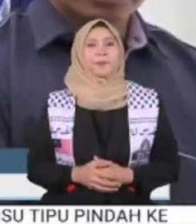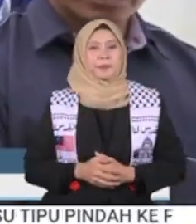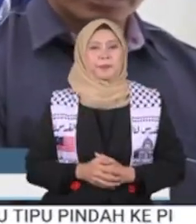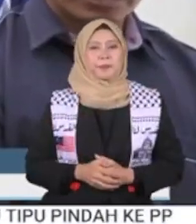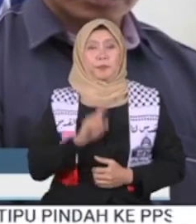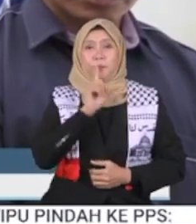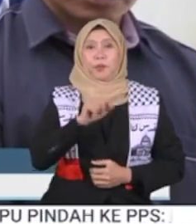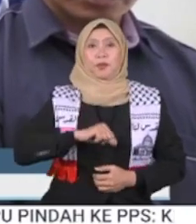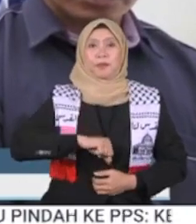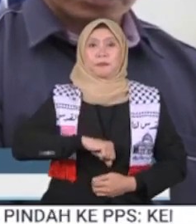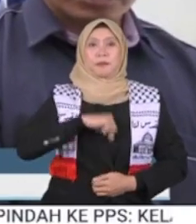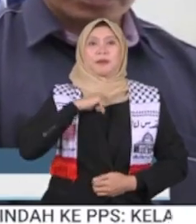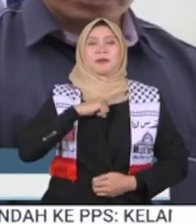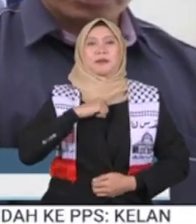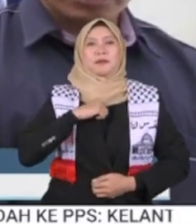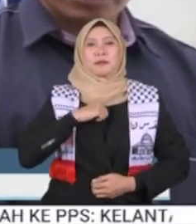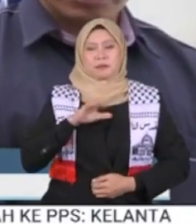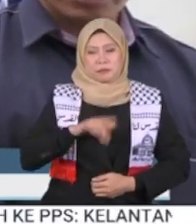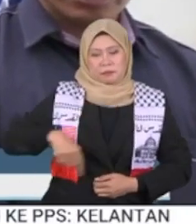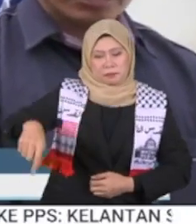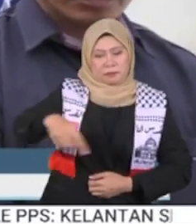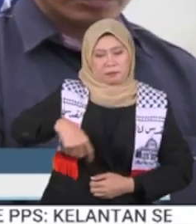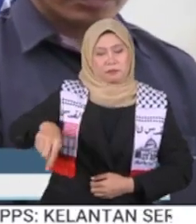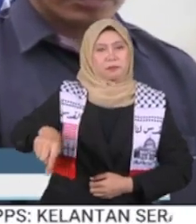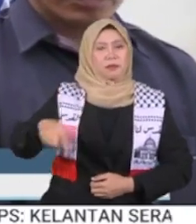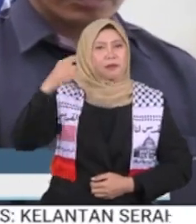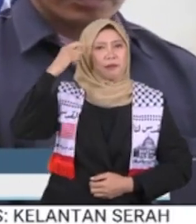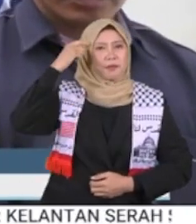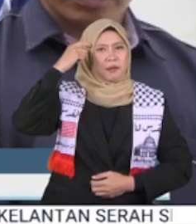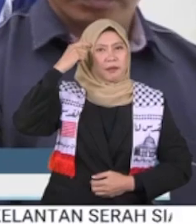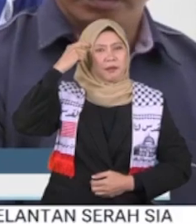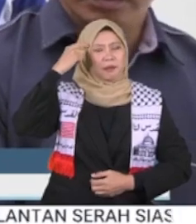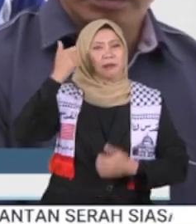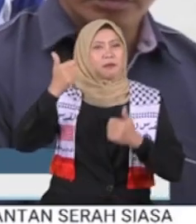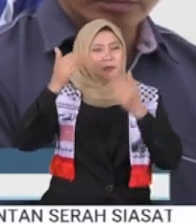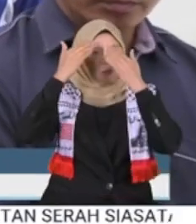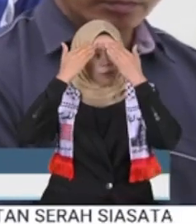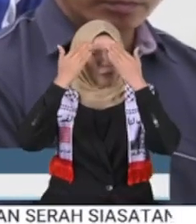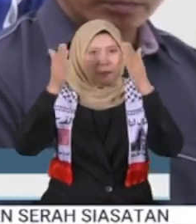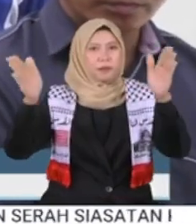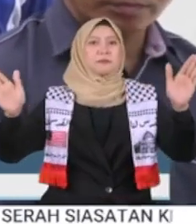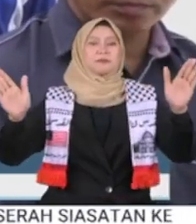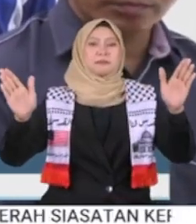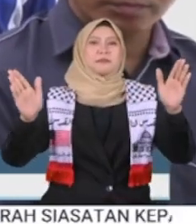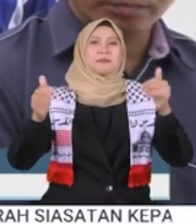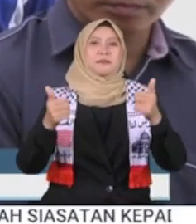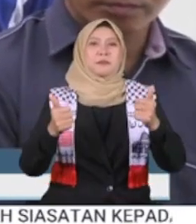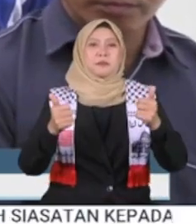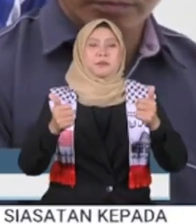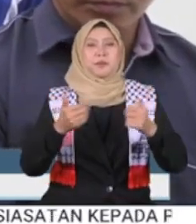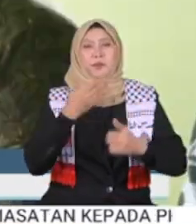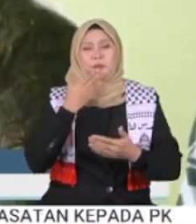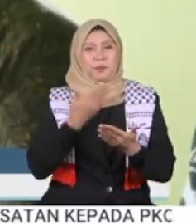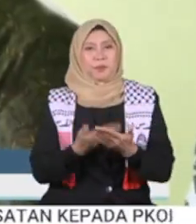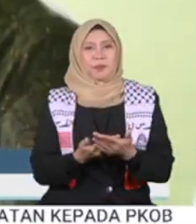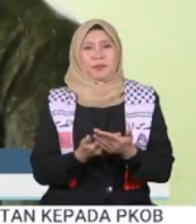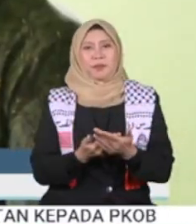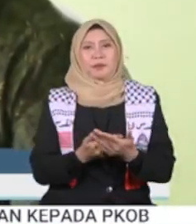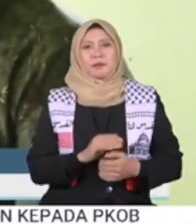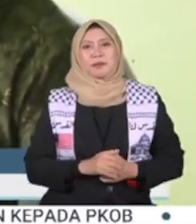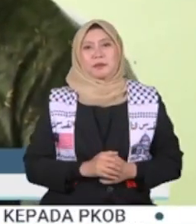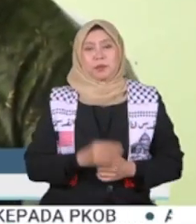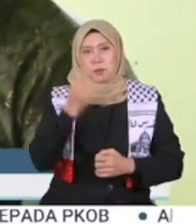saya seb mereka ini berfikir di luar kotak ataupun outside the box